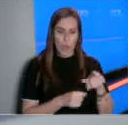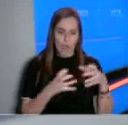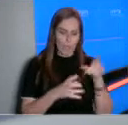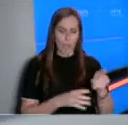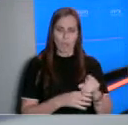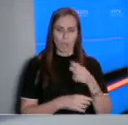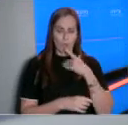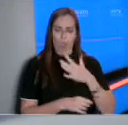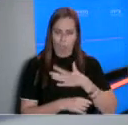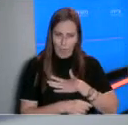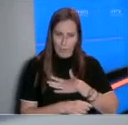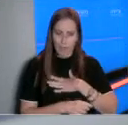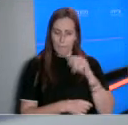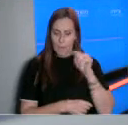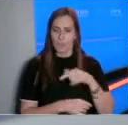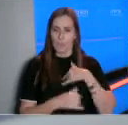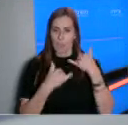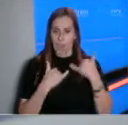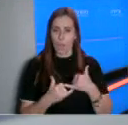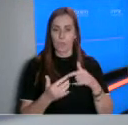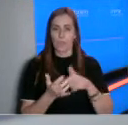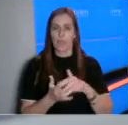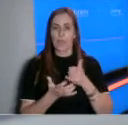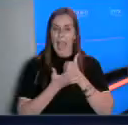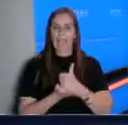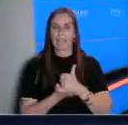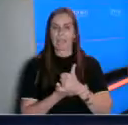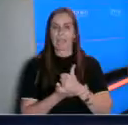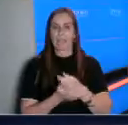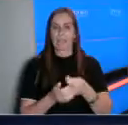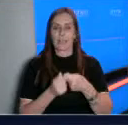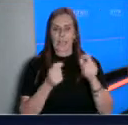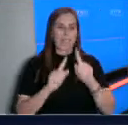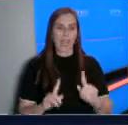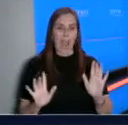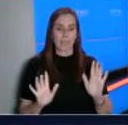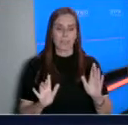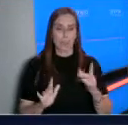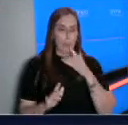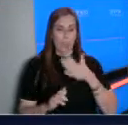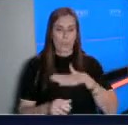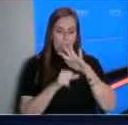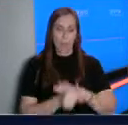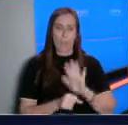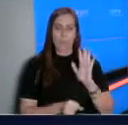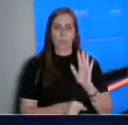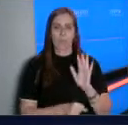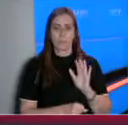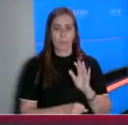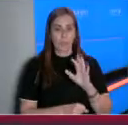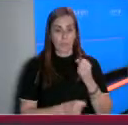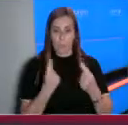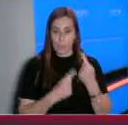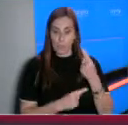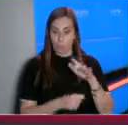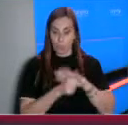הוא מצהיר, אני בא ואני עכשיו פה כדי לייצג את תאגיד הגז לצורך העניין. אוקיי. אחלה דבר. אני, טעים. ואם